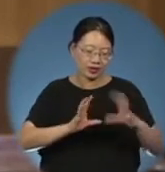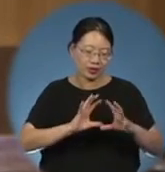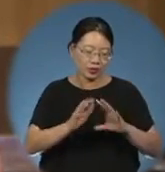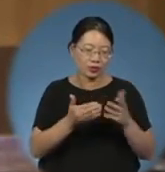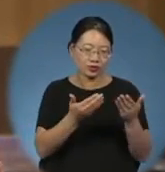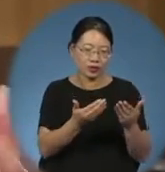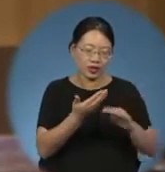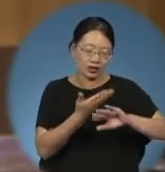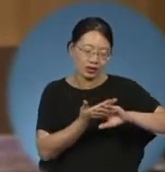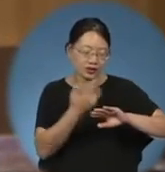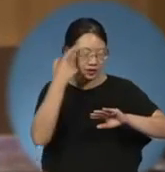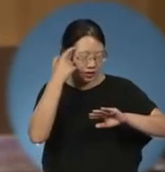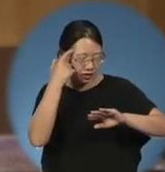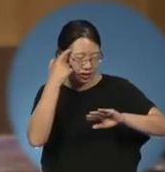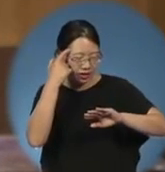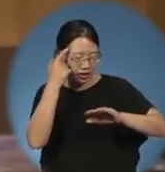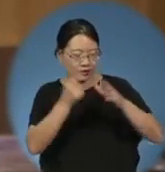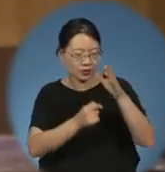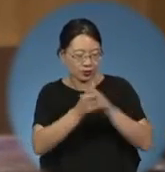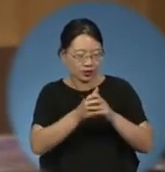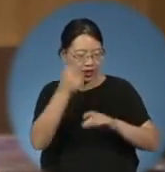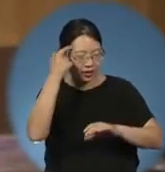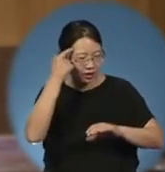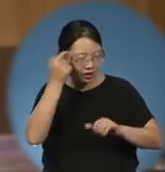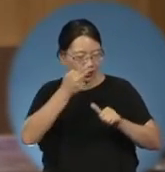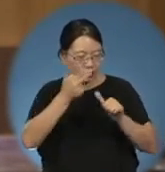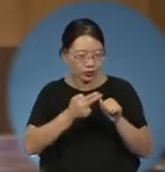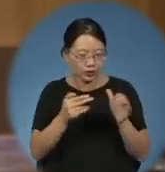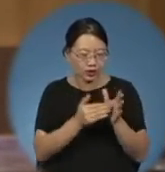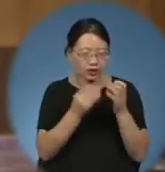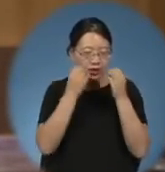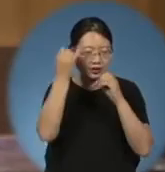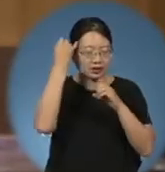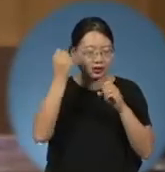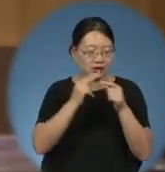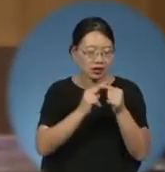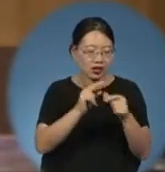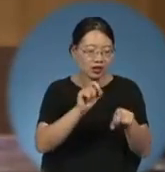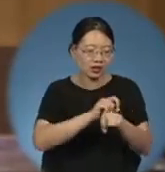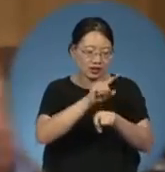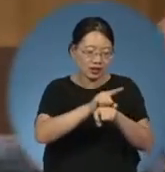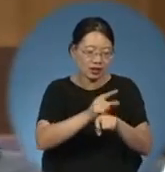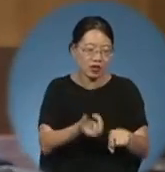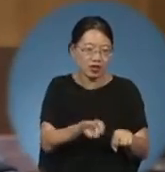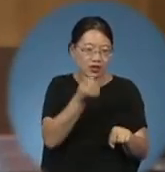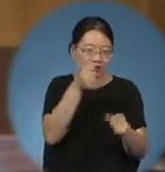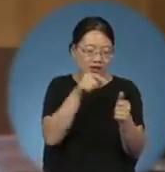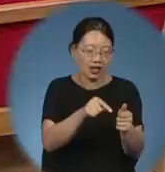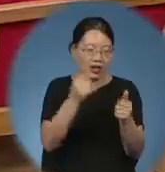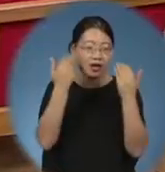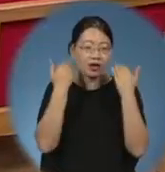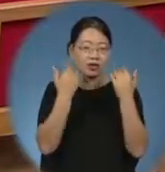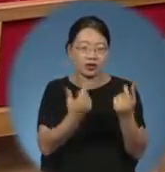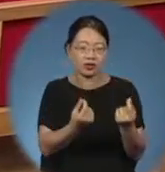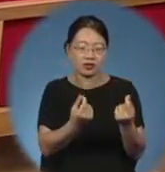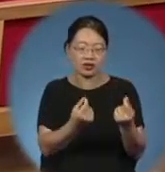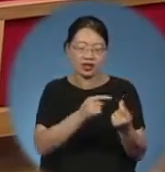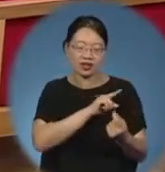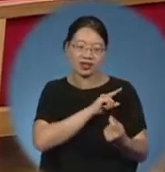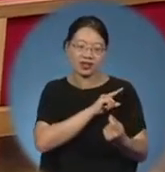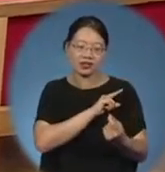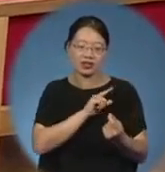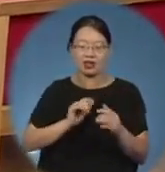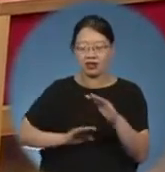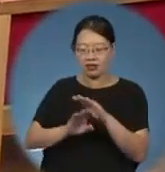내 뭔가 다른 생각을 해라 4 도전 하되 창의성과 개성을 가지고 해라 그래서 학교에서도 그렇게 하기로 해서 각 가장해